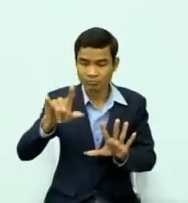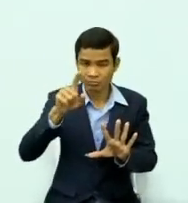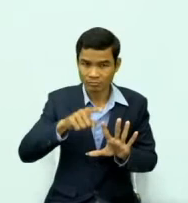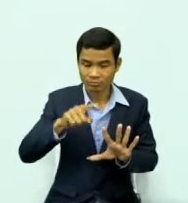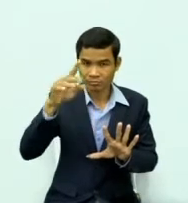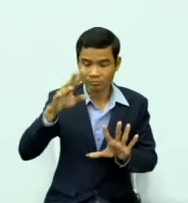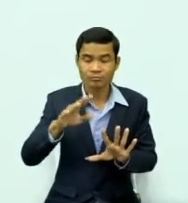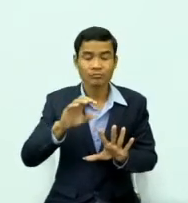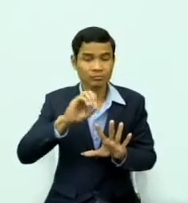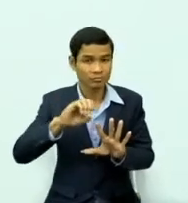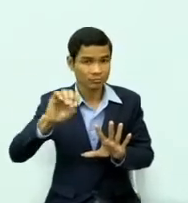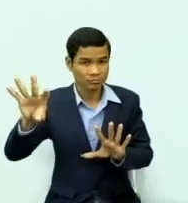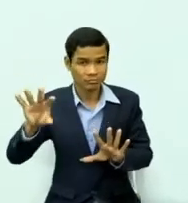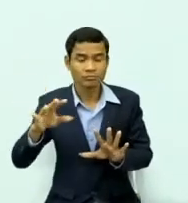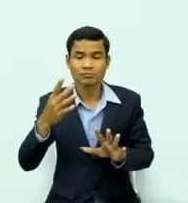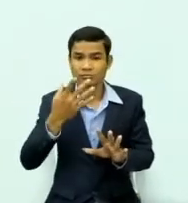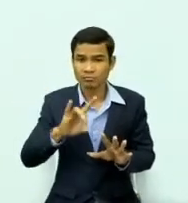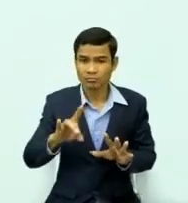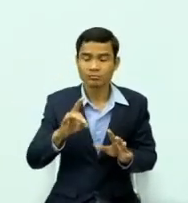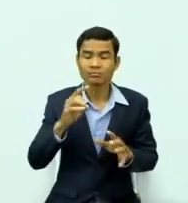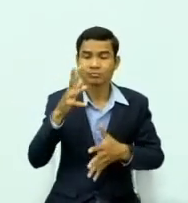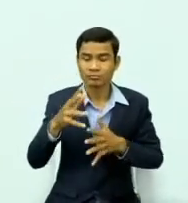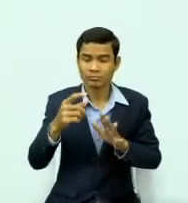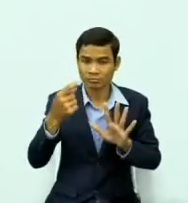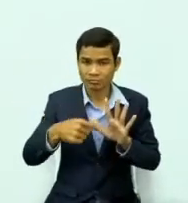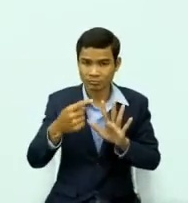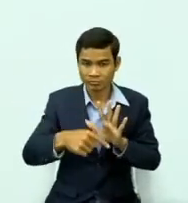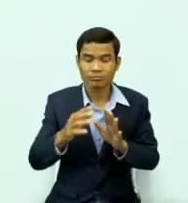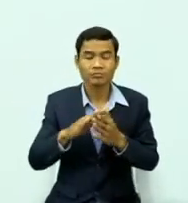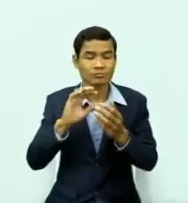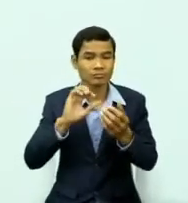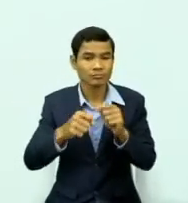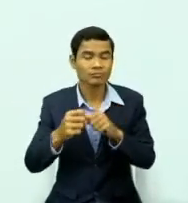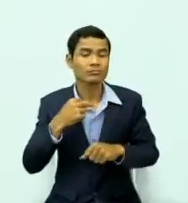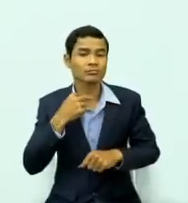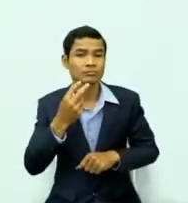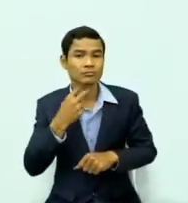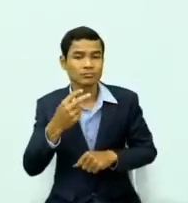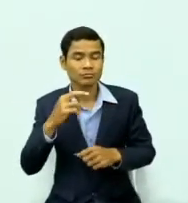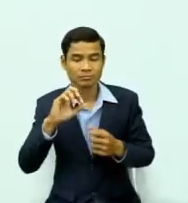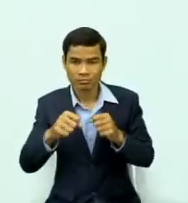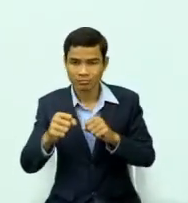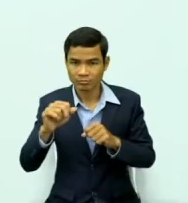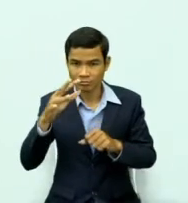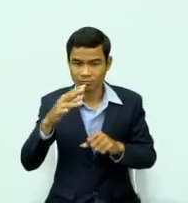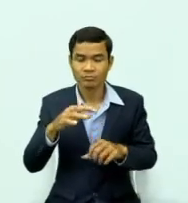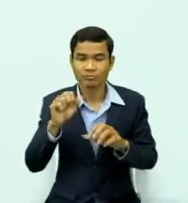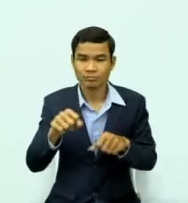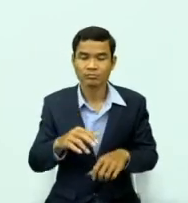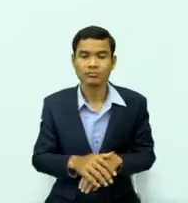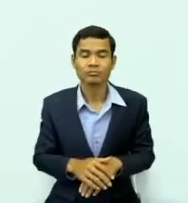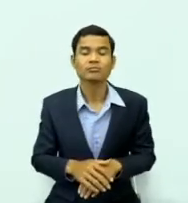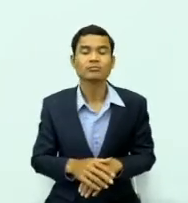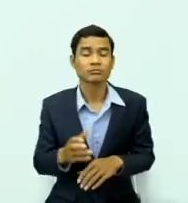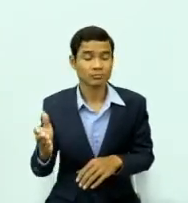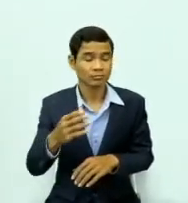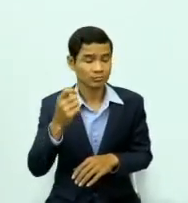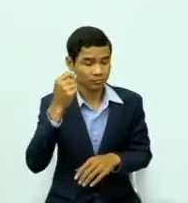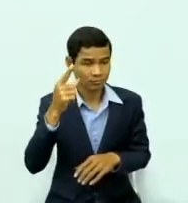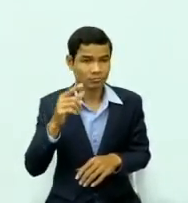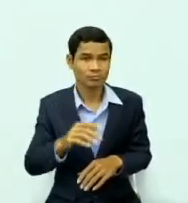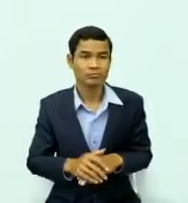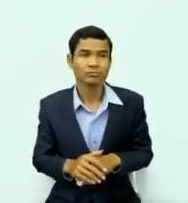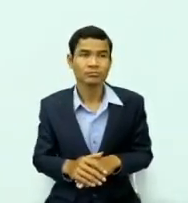chà ở sân nhà nick bung đố sầm lên tên là con á chà con toàn hay là con chà là con